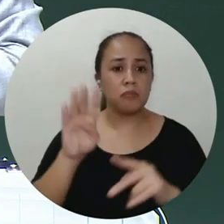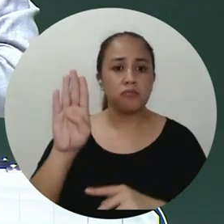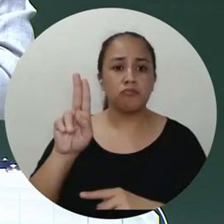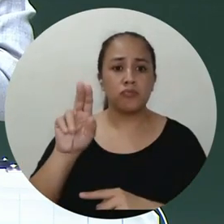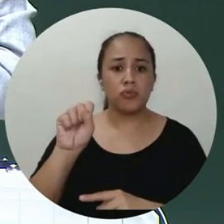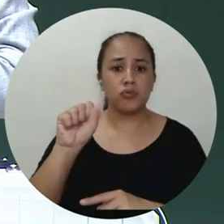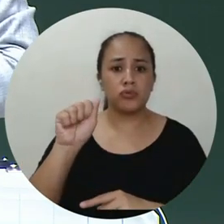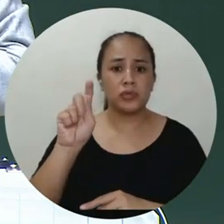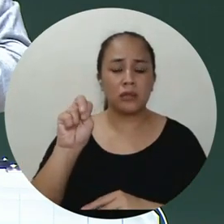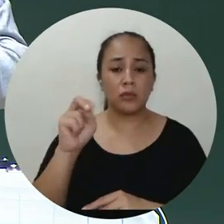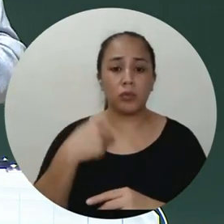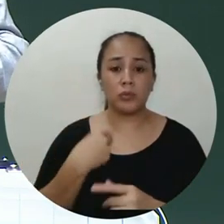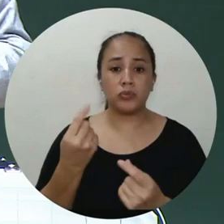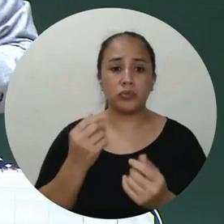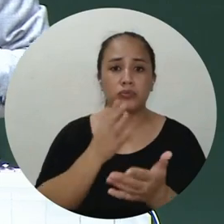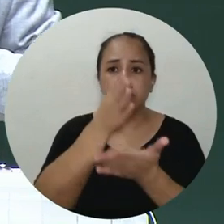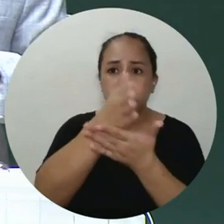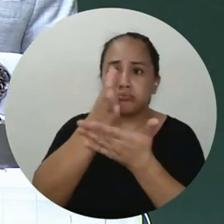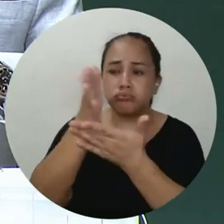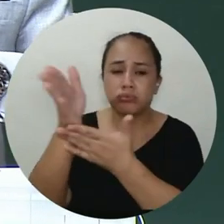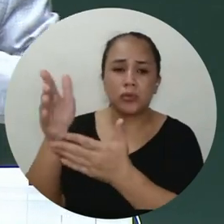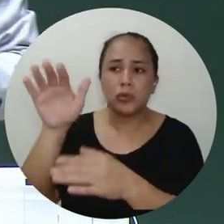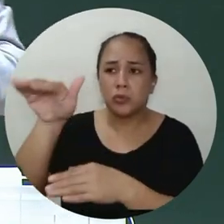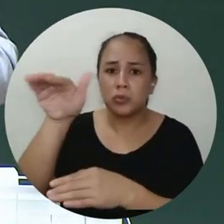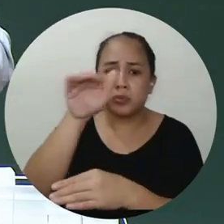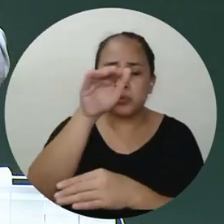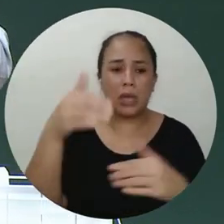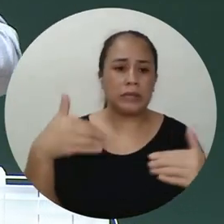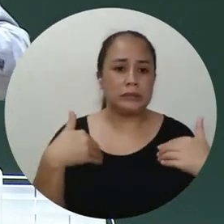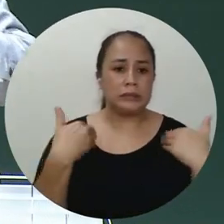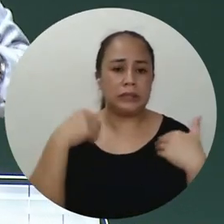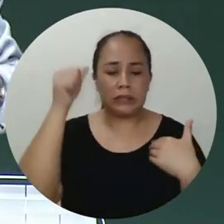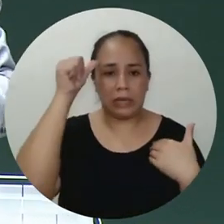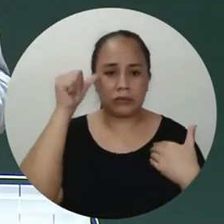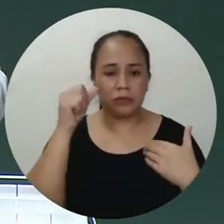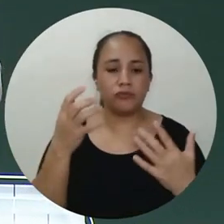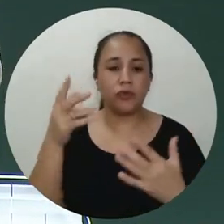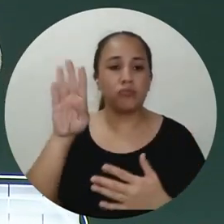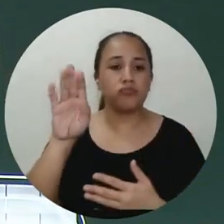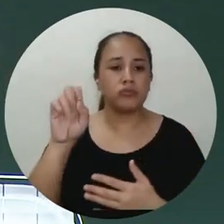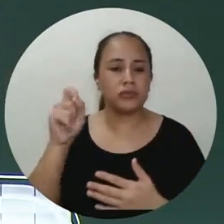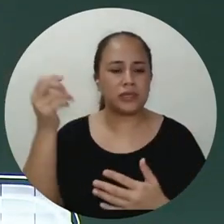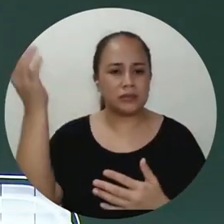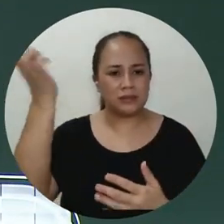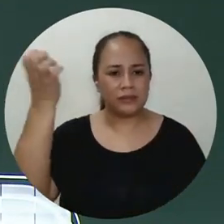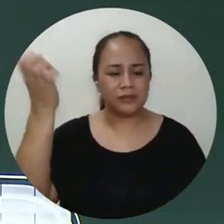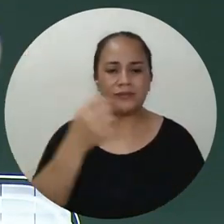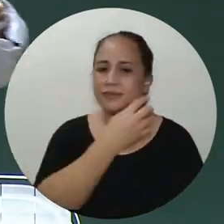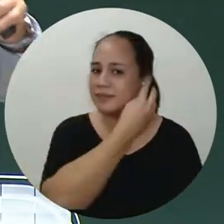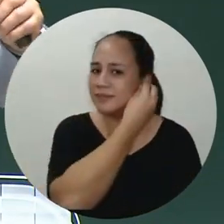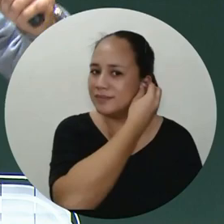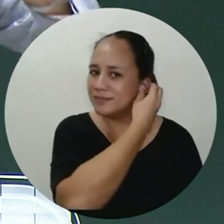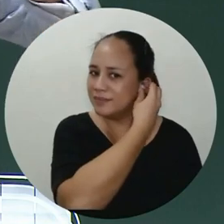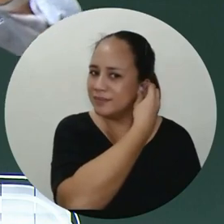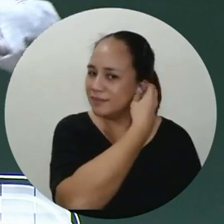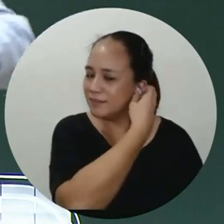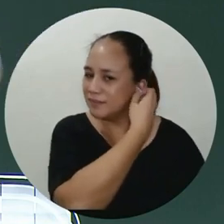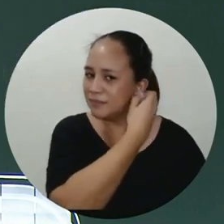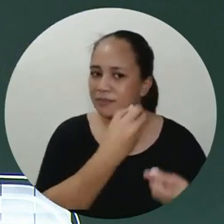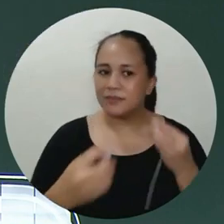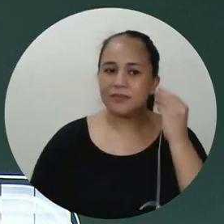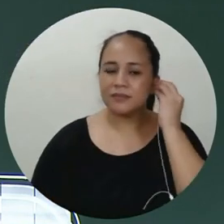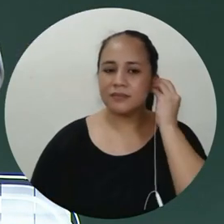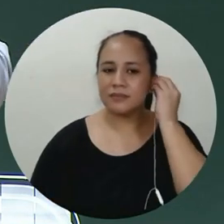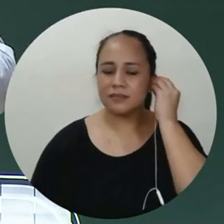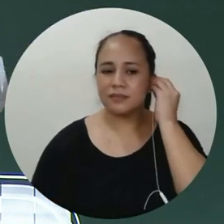and wake up all the young adults for Busan evangelism. 수용로 교회 섬기던 교회 부흥을 말할 것도 없고 부산